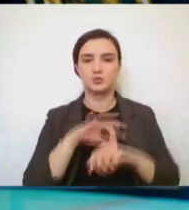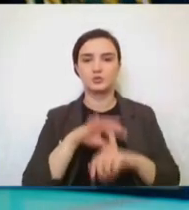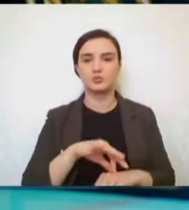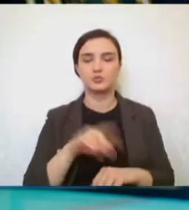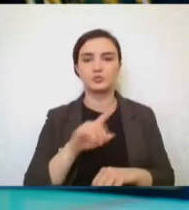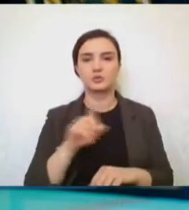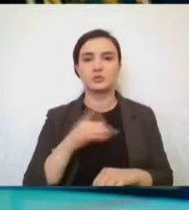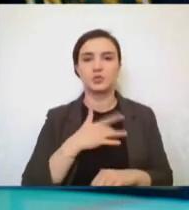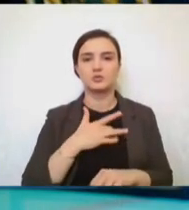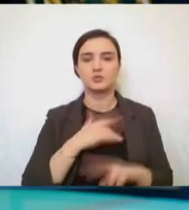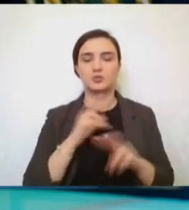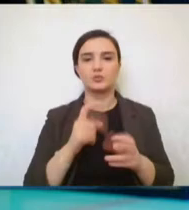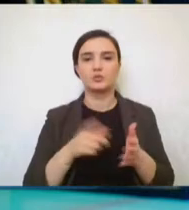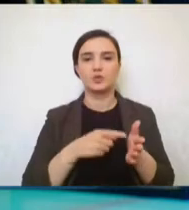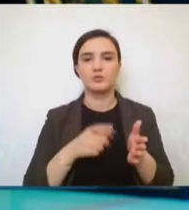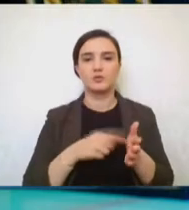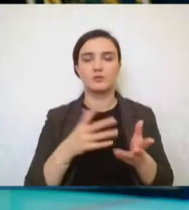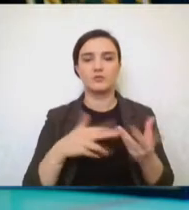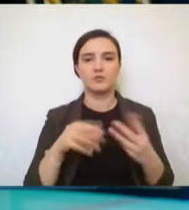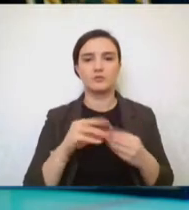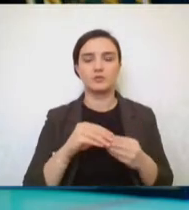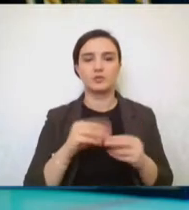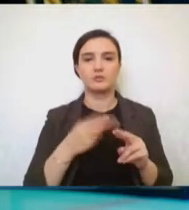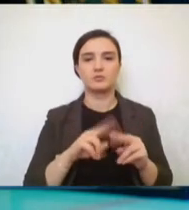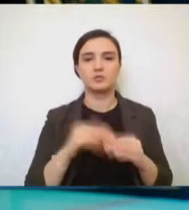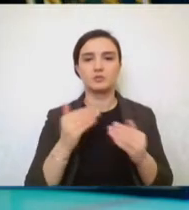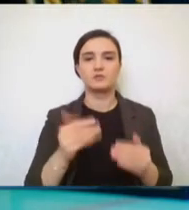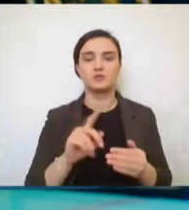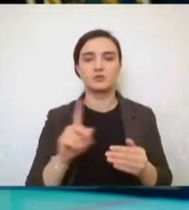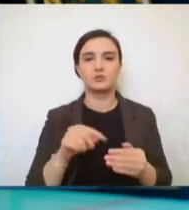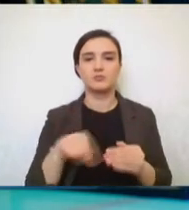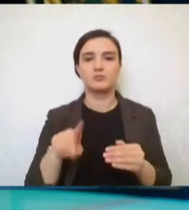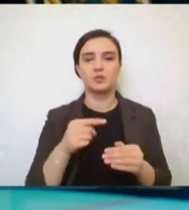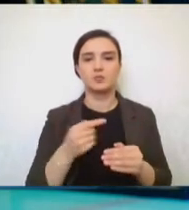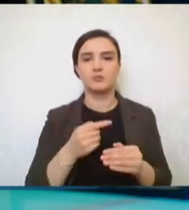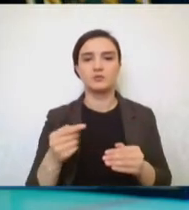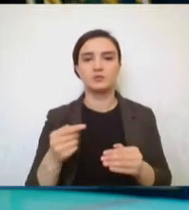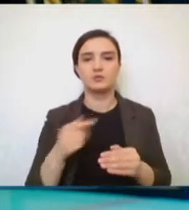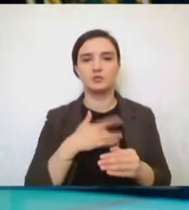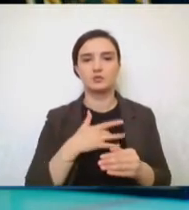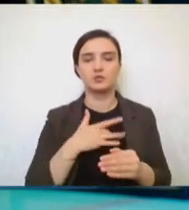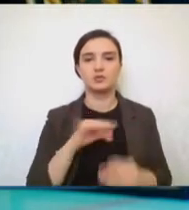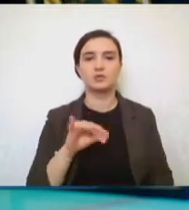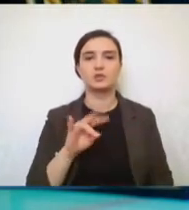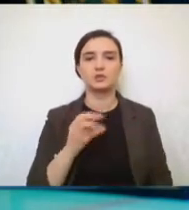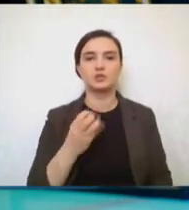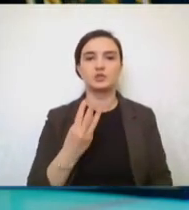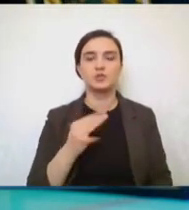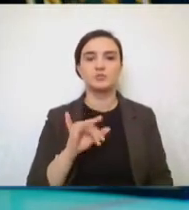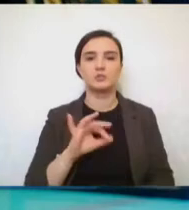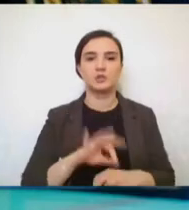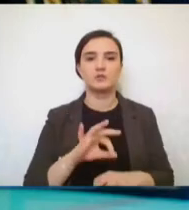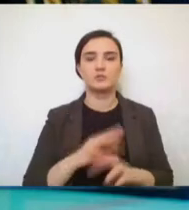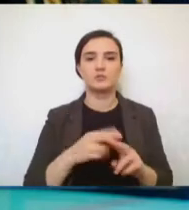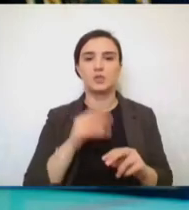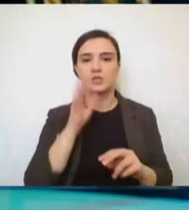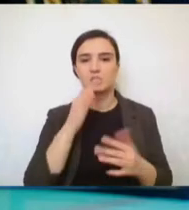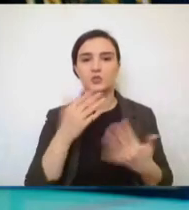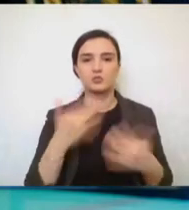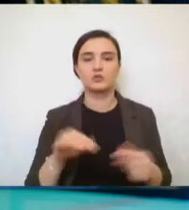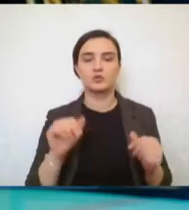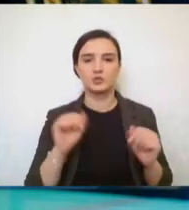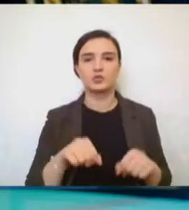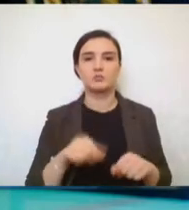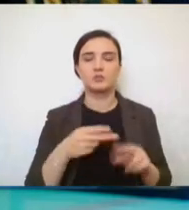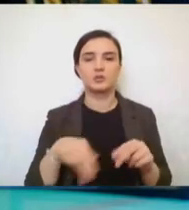კარდიოლოგიური გამოკვლევები იმისთვის, რომ გამოურიცხოთ იშემიური დაავადება, იმიტომ რომ ასაკით უკვე შესაძლებელია მაგაზეც